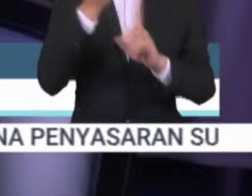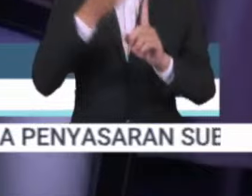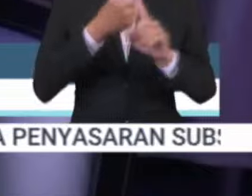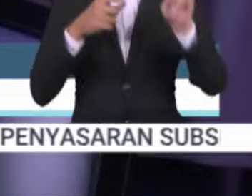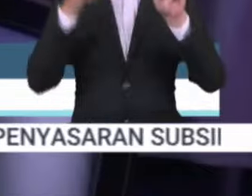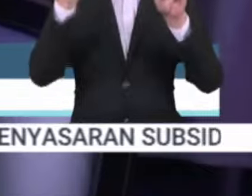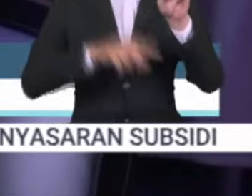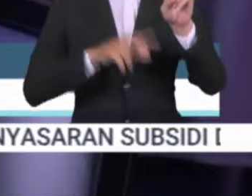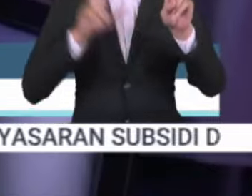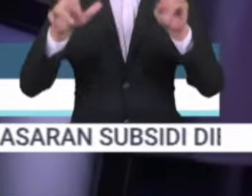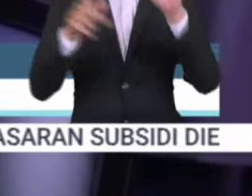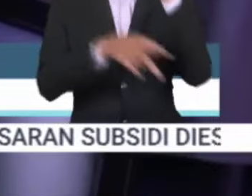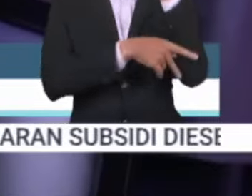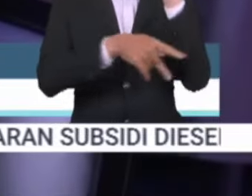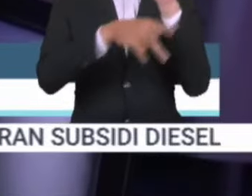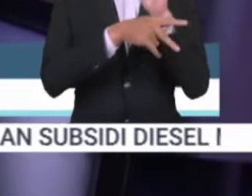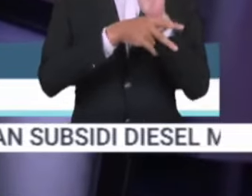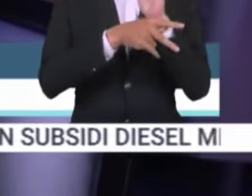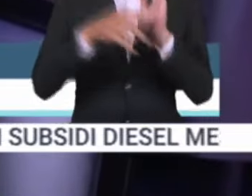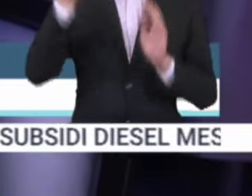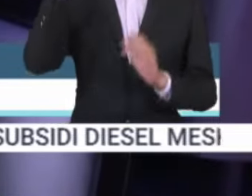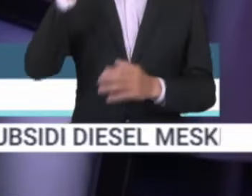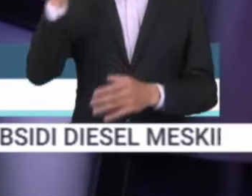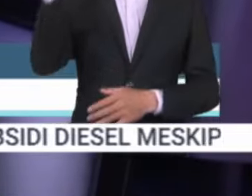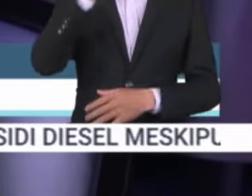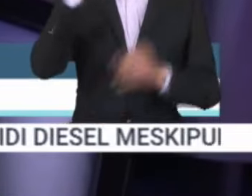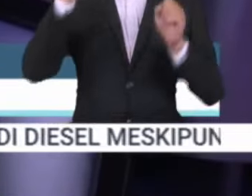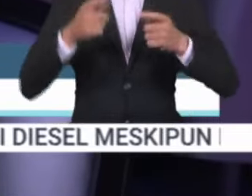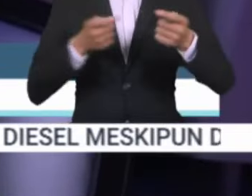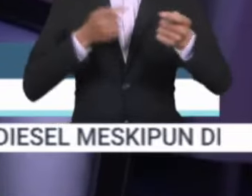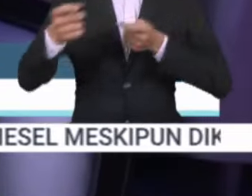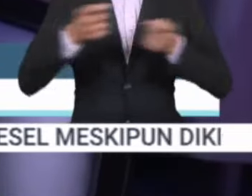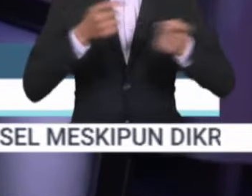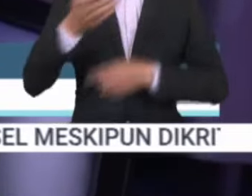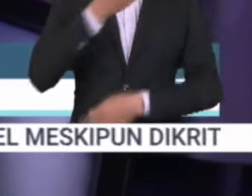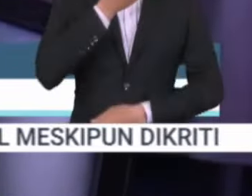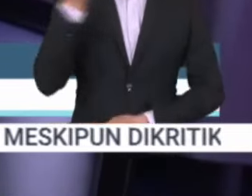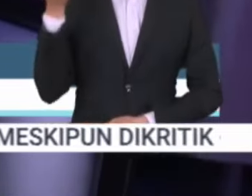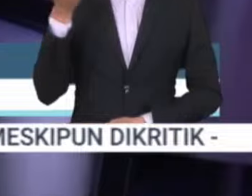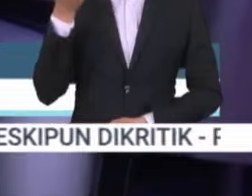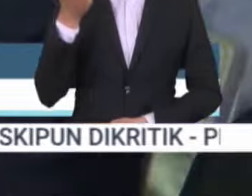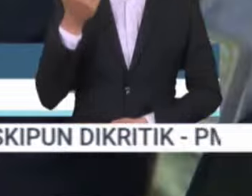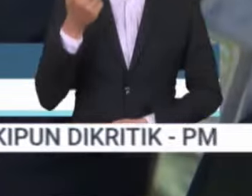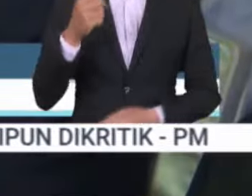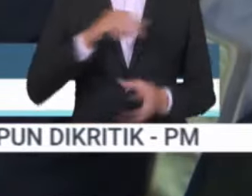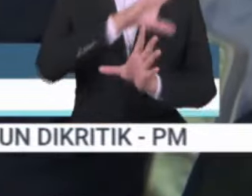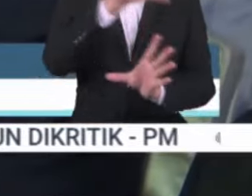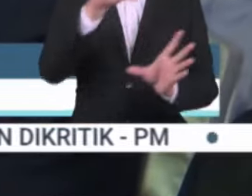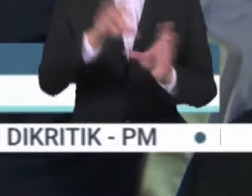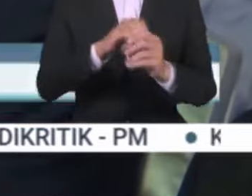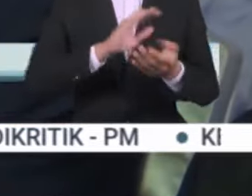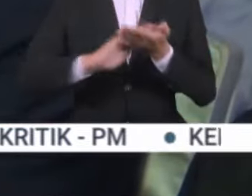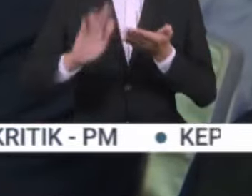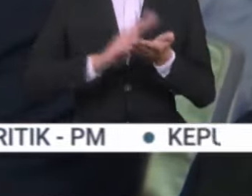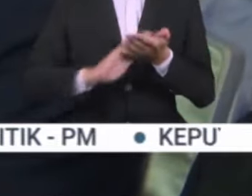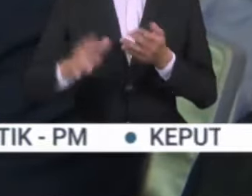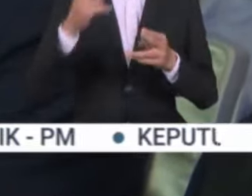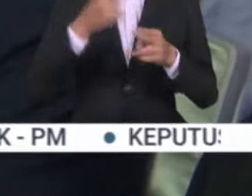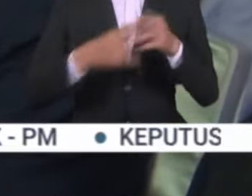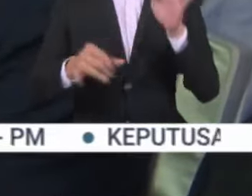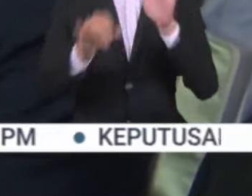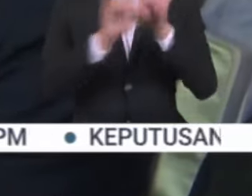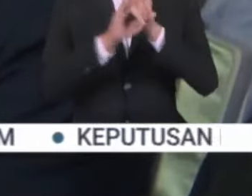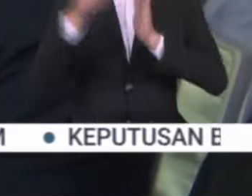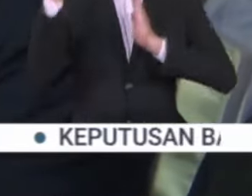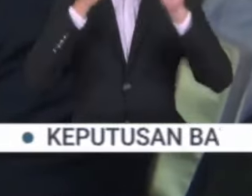majoriti 2/3 di Parlimen membolehkan kerajaan mempunyai tadbir urus lebih baik, sekaligus membersihkan imej negara yang